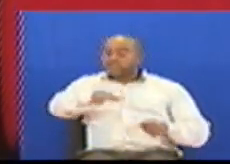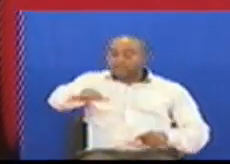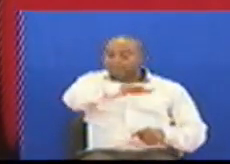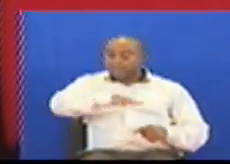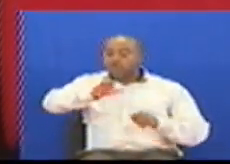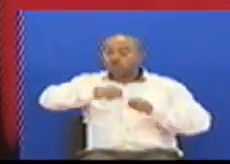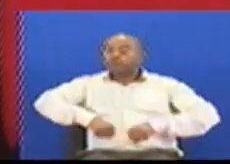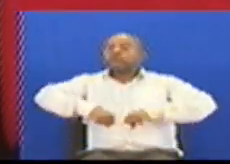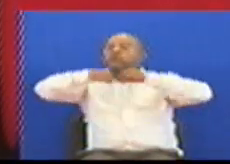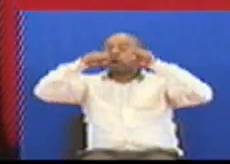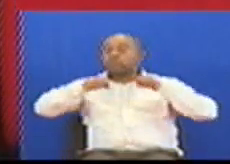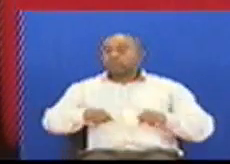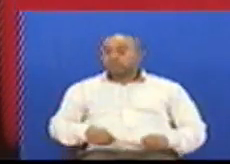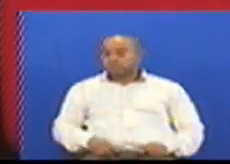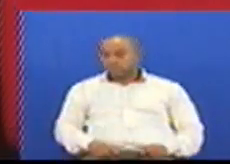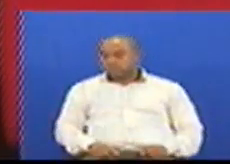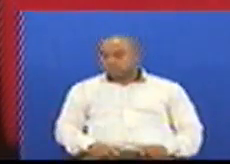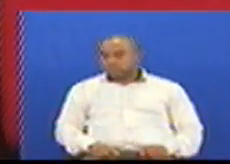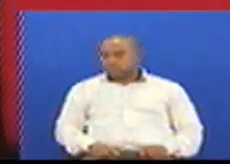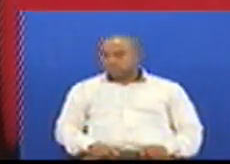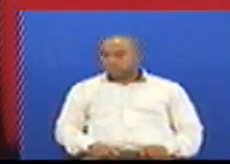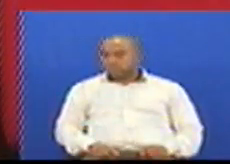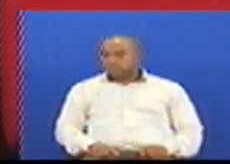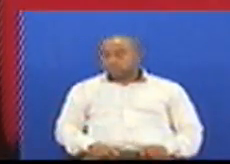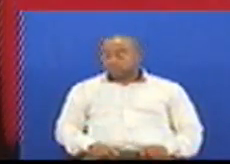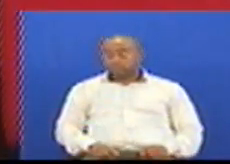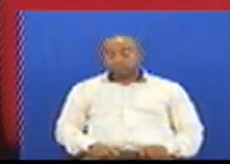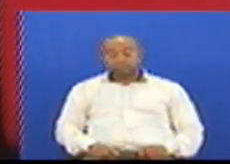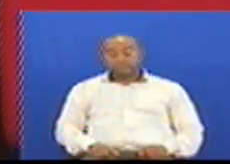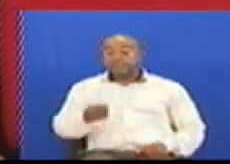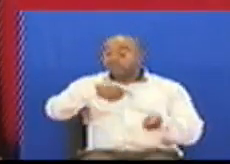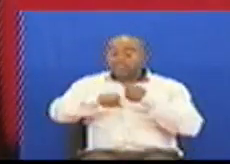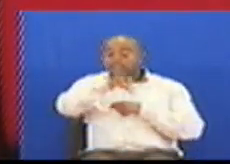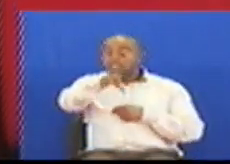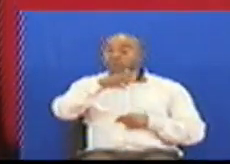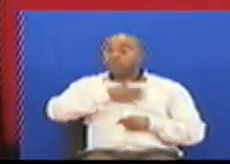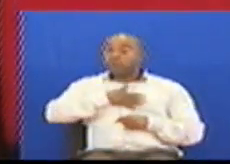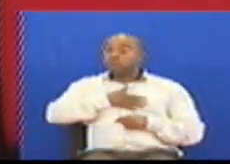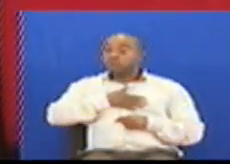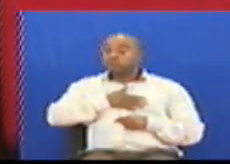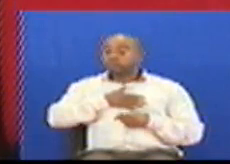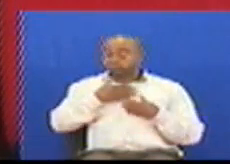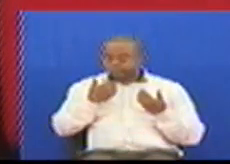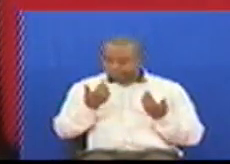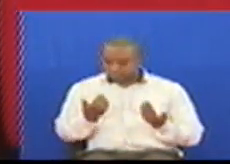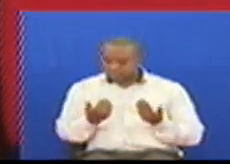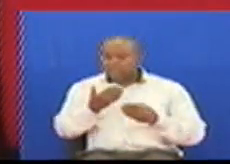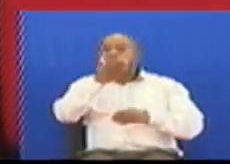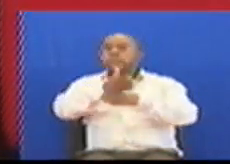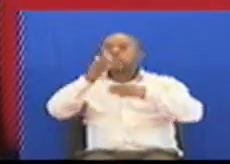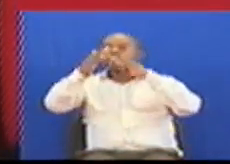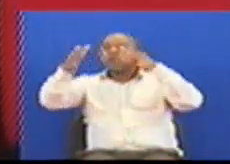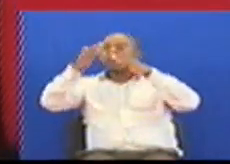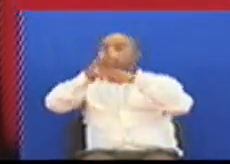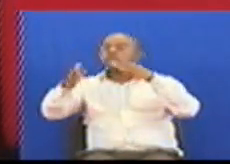utawala ambapo kumejengwa majengo mengi ya halmashauri ya wilaya